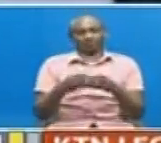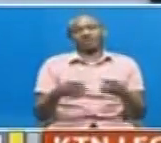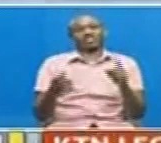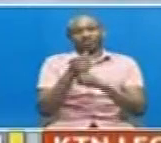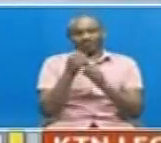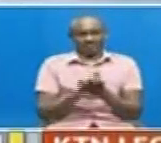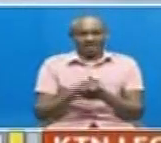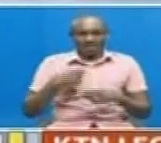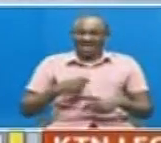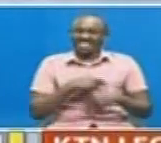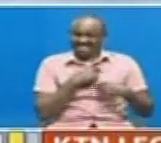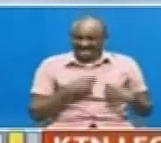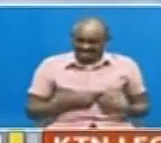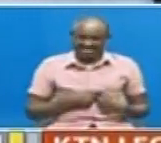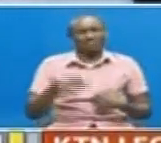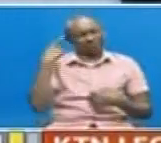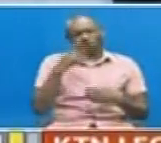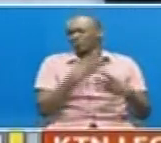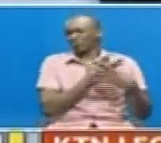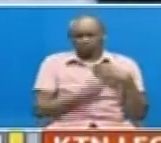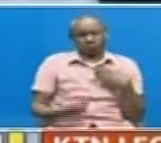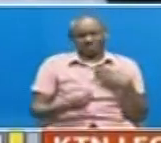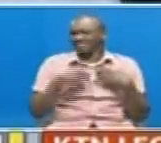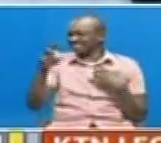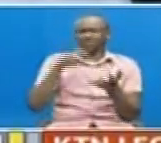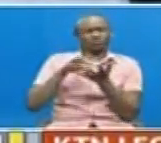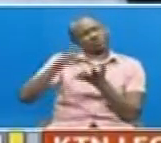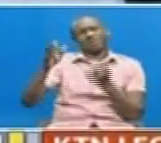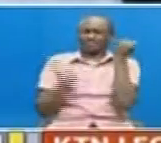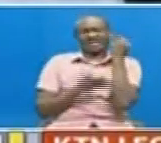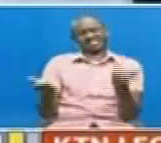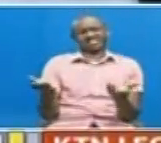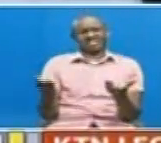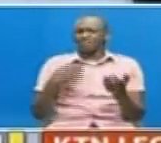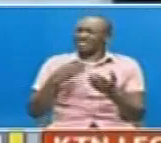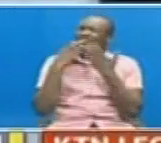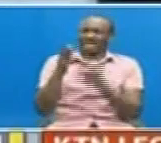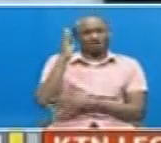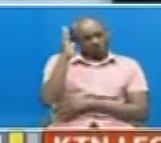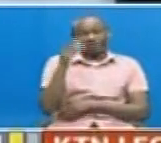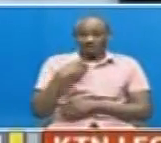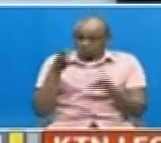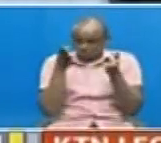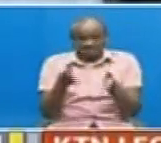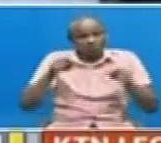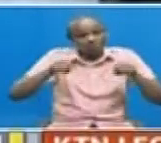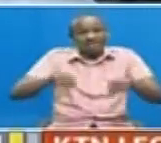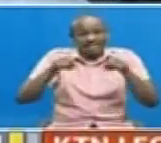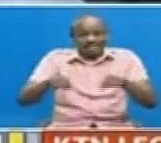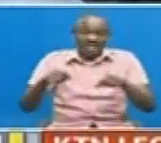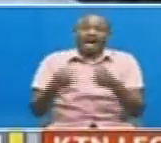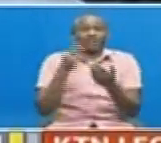Roho yangu ilishika sana kuona hali yake. And I thank God tena kuona siku ya leo